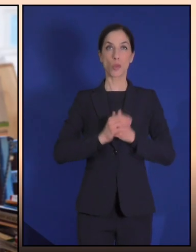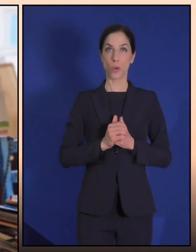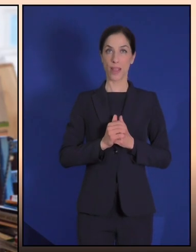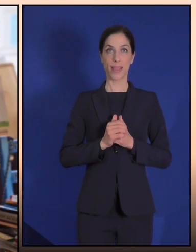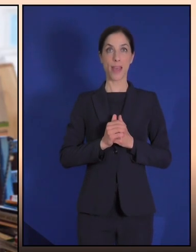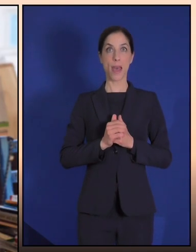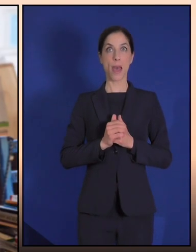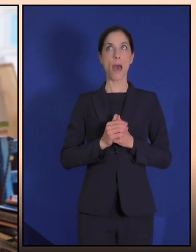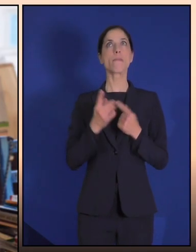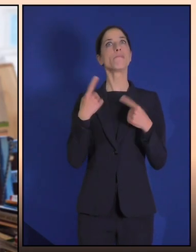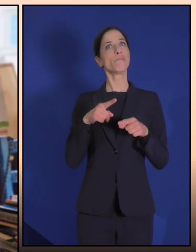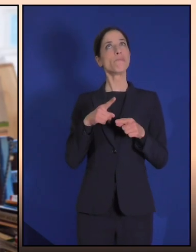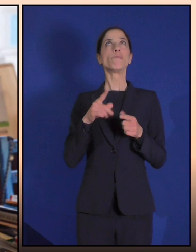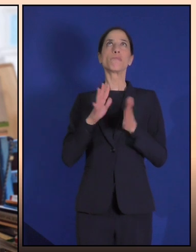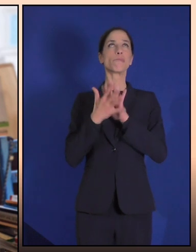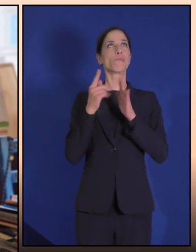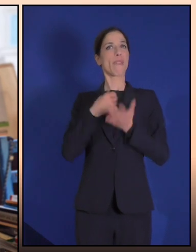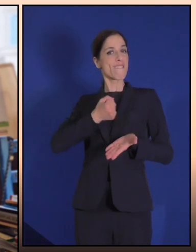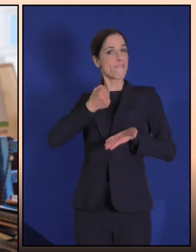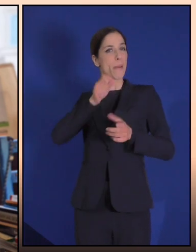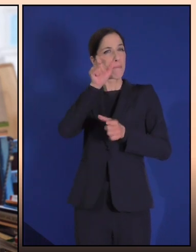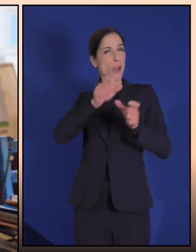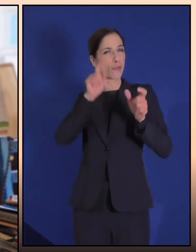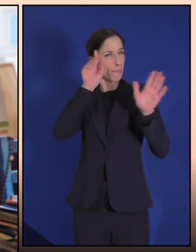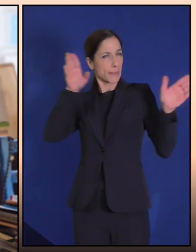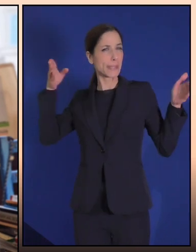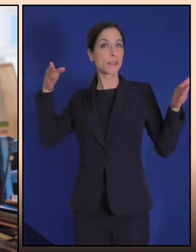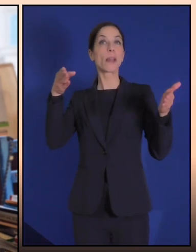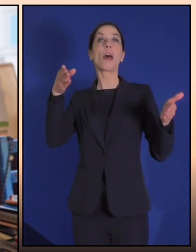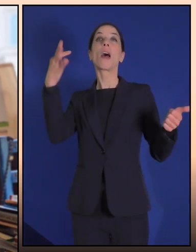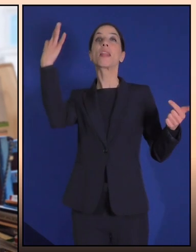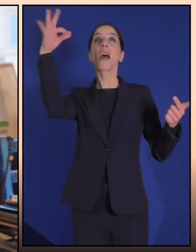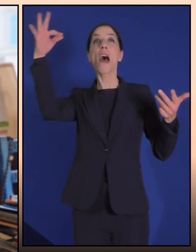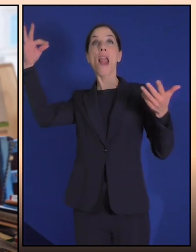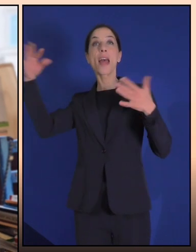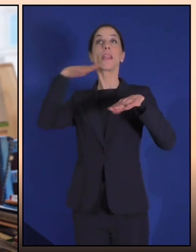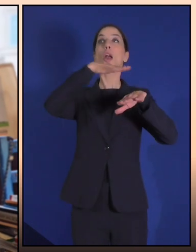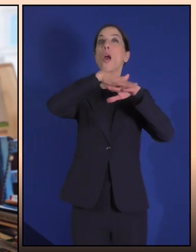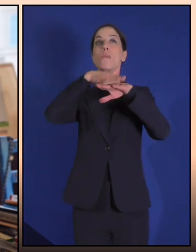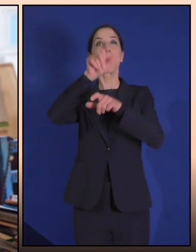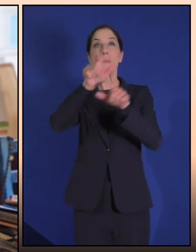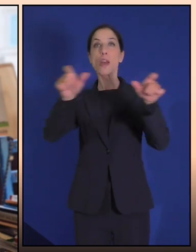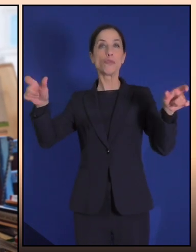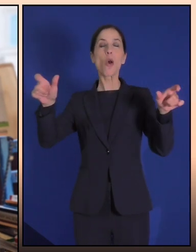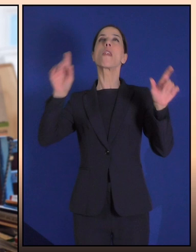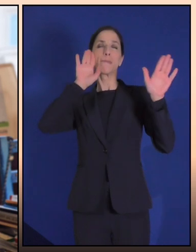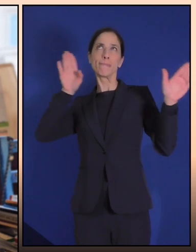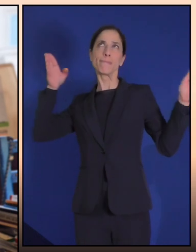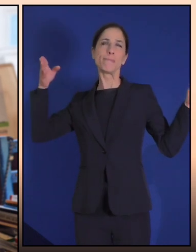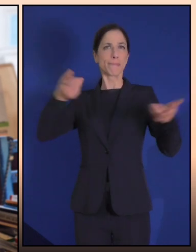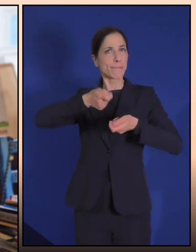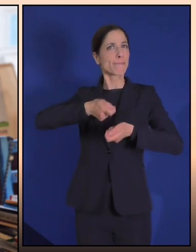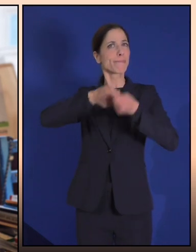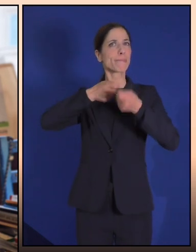per investire sugli altri, investire nei talenti e nelle competenze di ogni persona e quindi